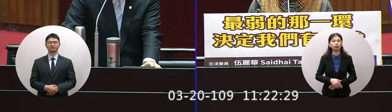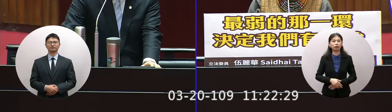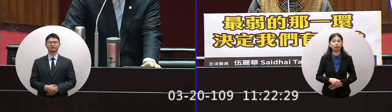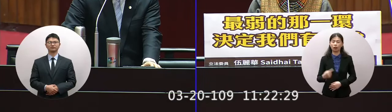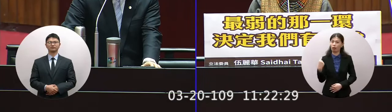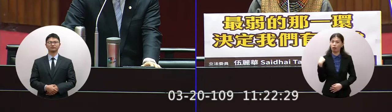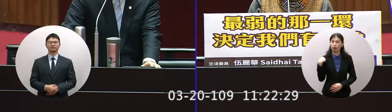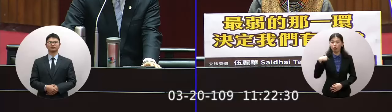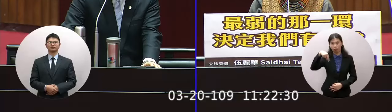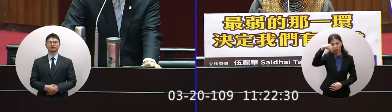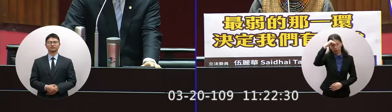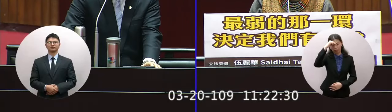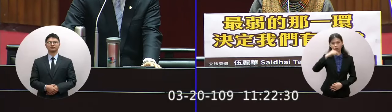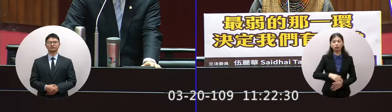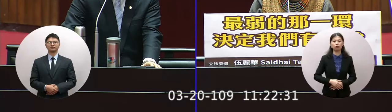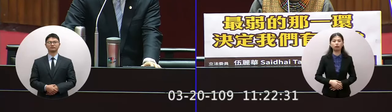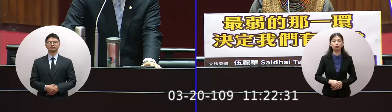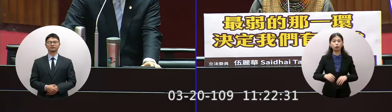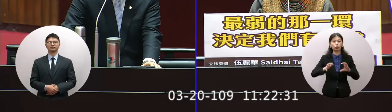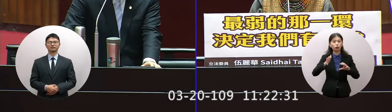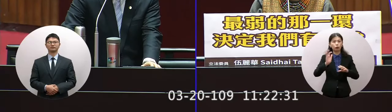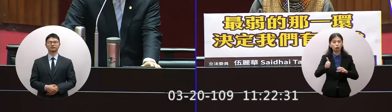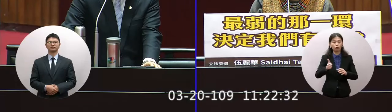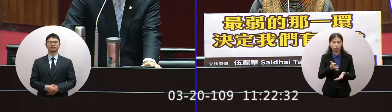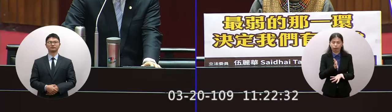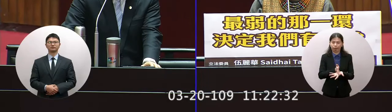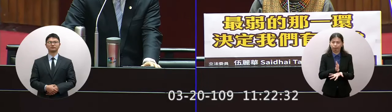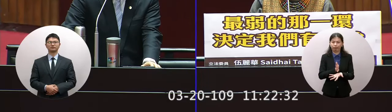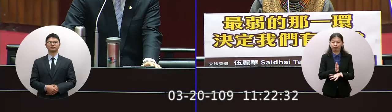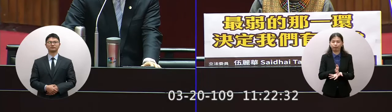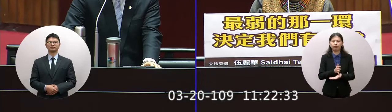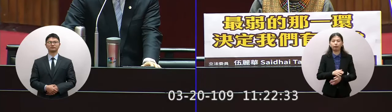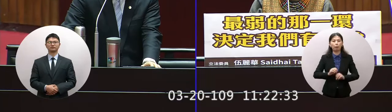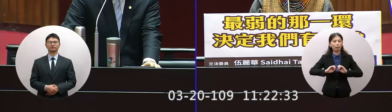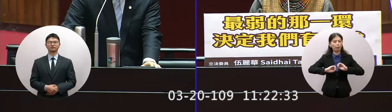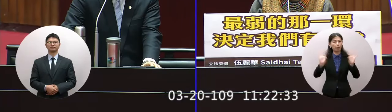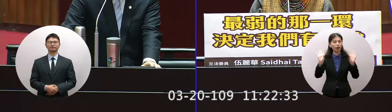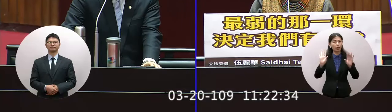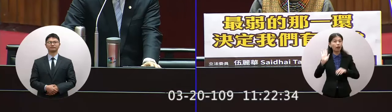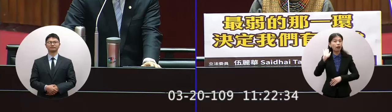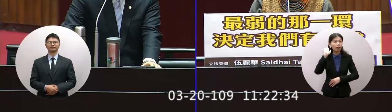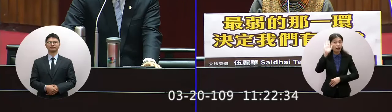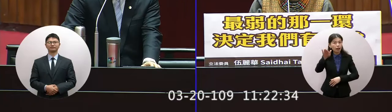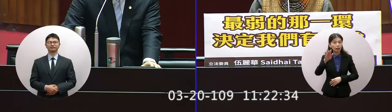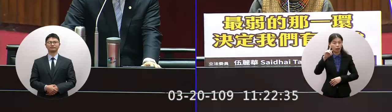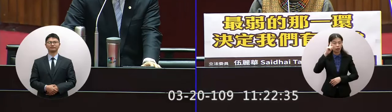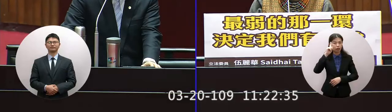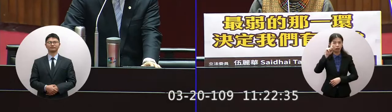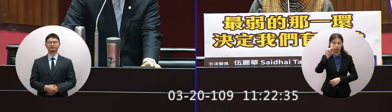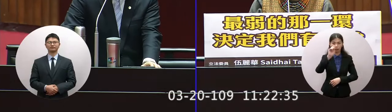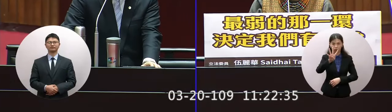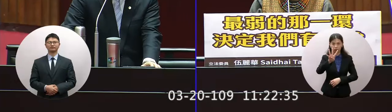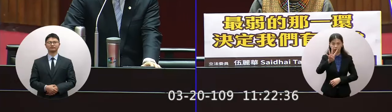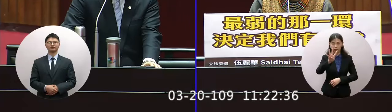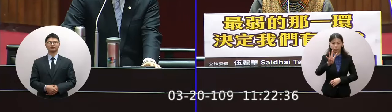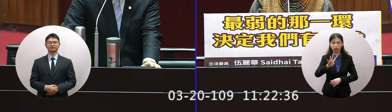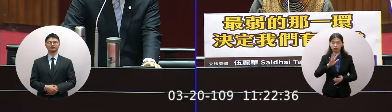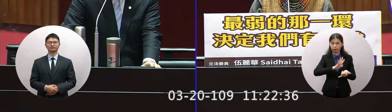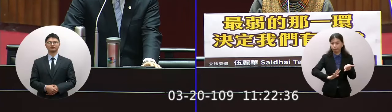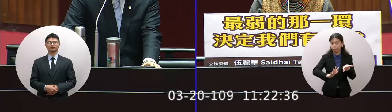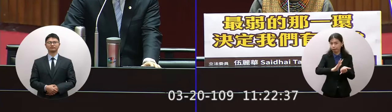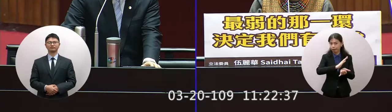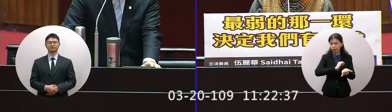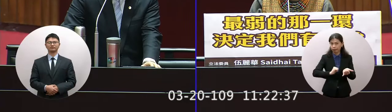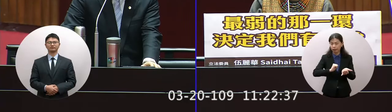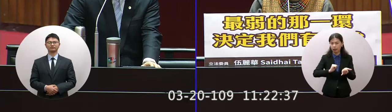昨天的下午啊，我们的总统他发表谈话，宣布未来的14天，我们的国家要